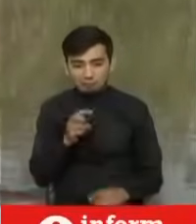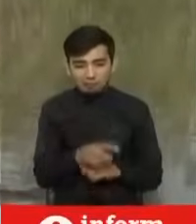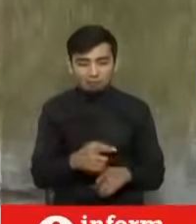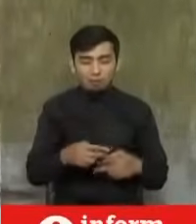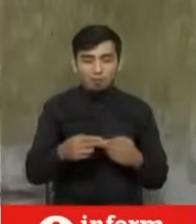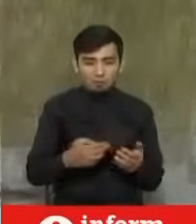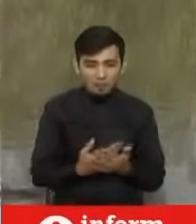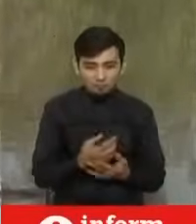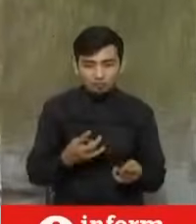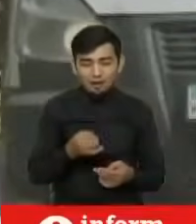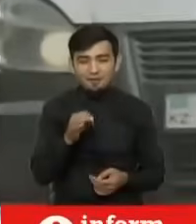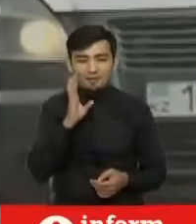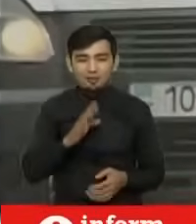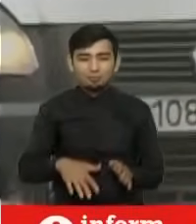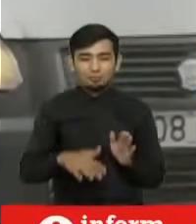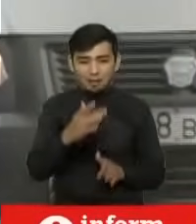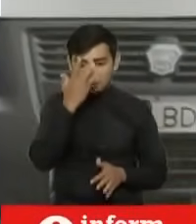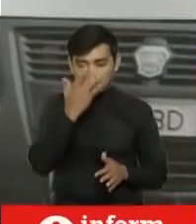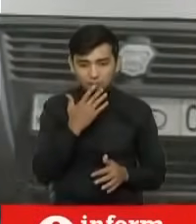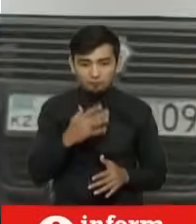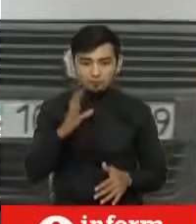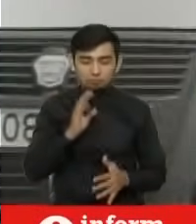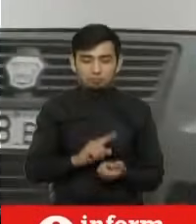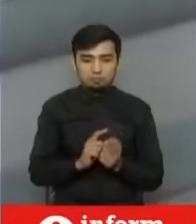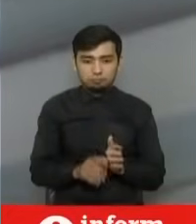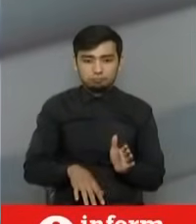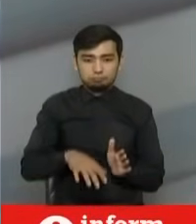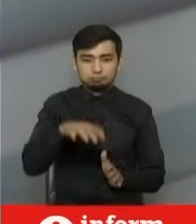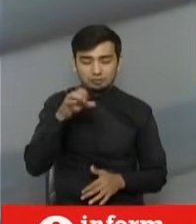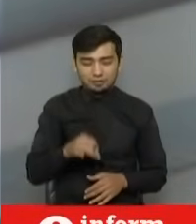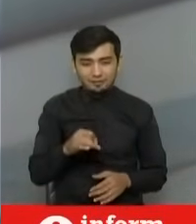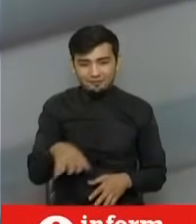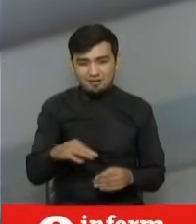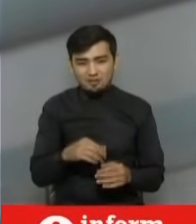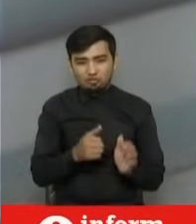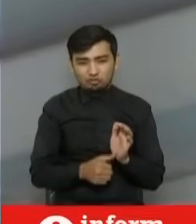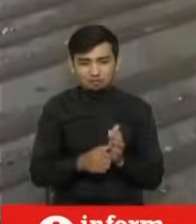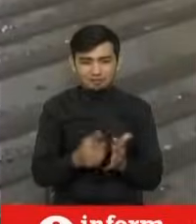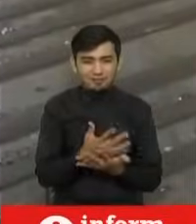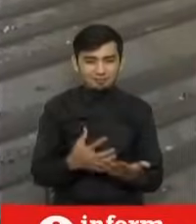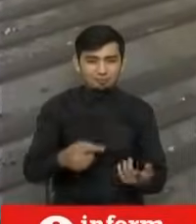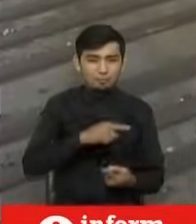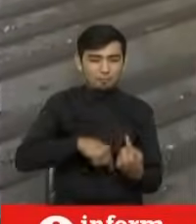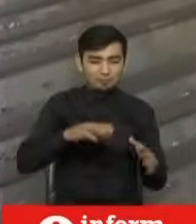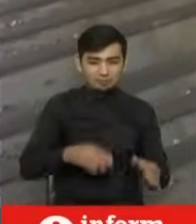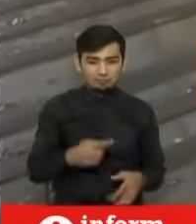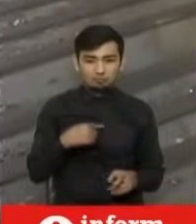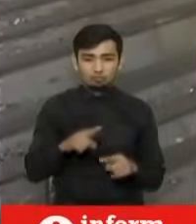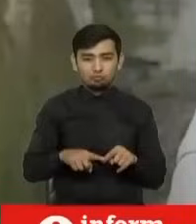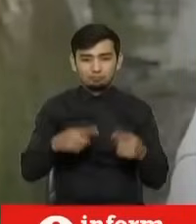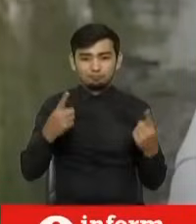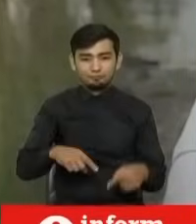думали это паводок но уже лето а вода только прибывает из-за того что рельса затопила больше десятка предприятия оказались на грани